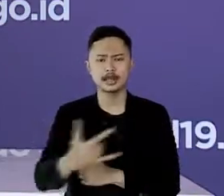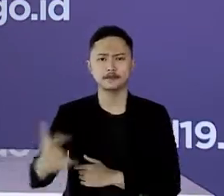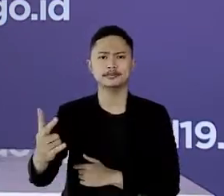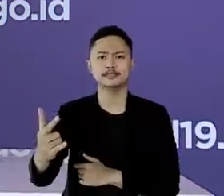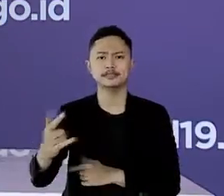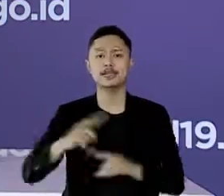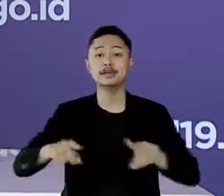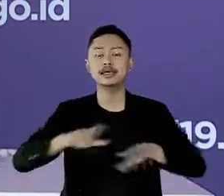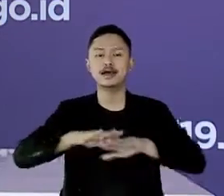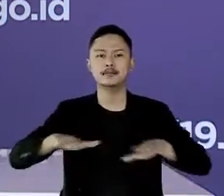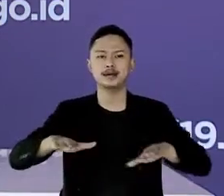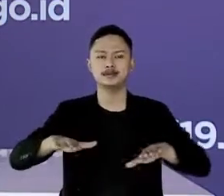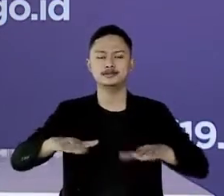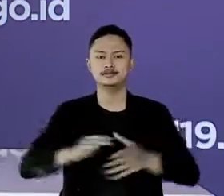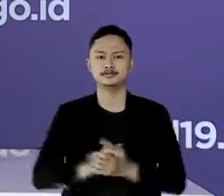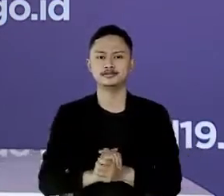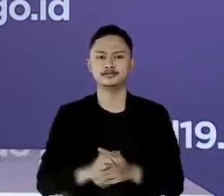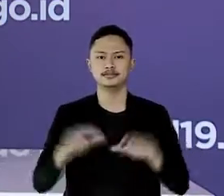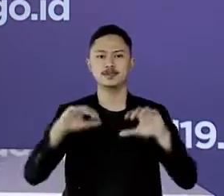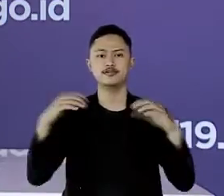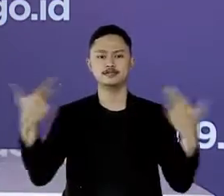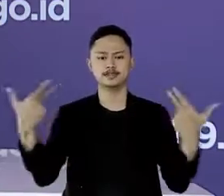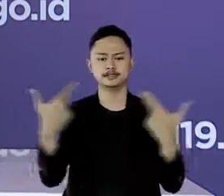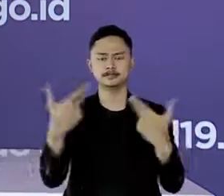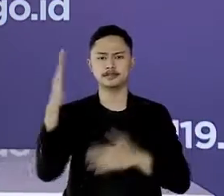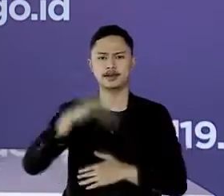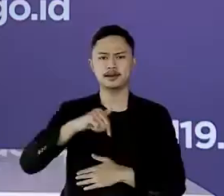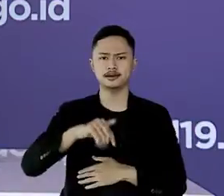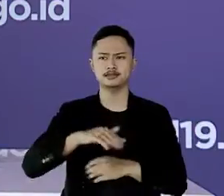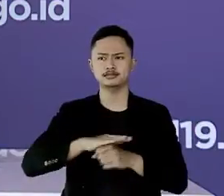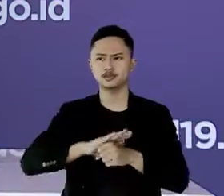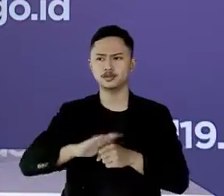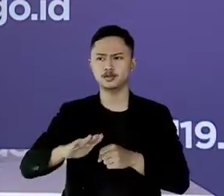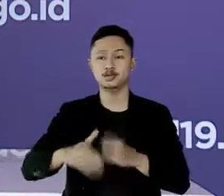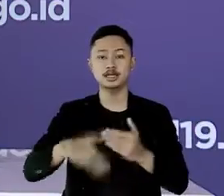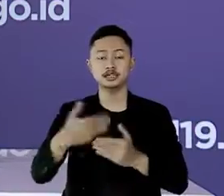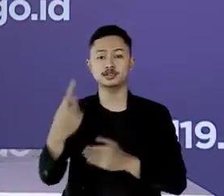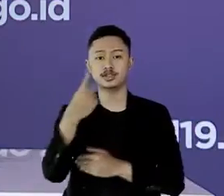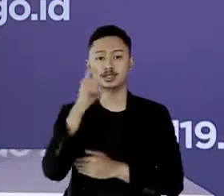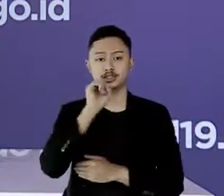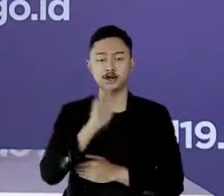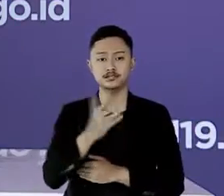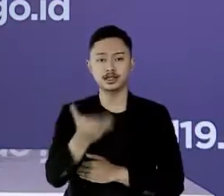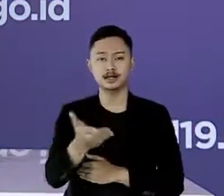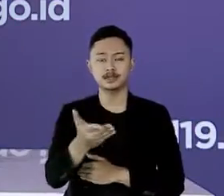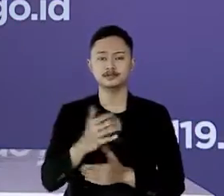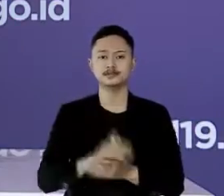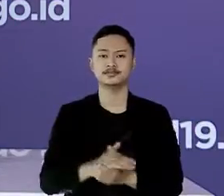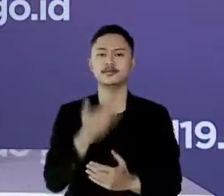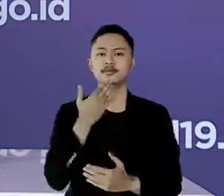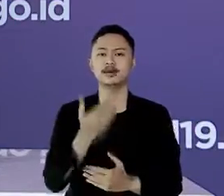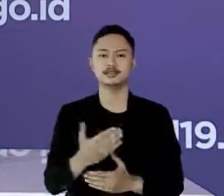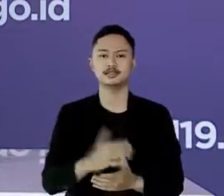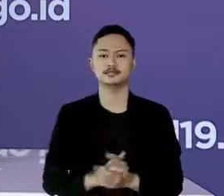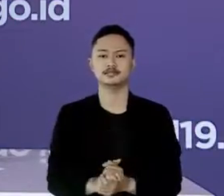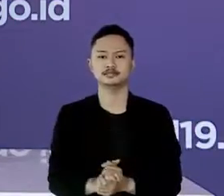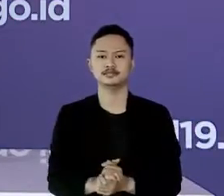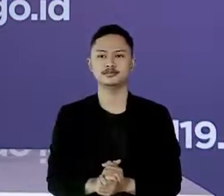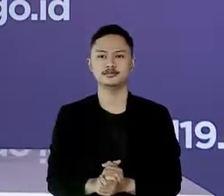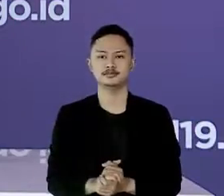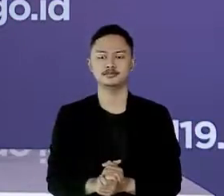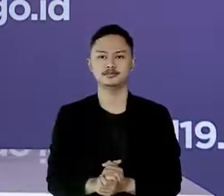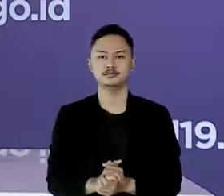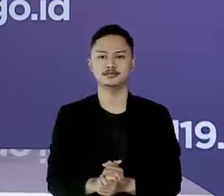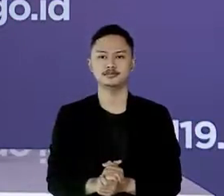Indonesia demikian konferensi pers pada hari ini saya lanjutkan dengan sesi tanya-jawab media Terima kasih